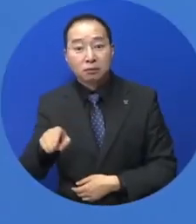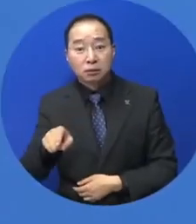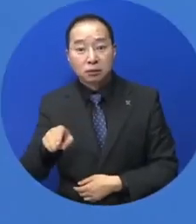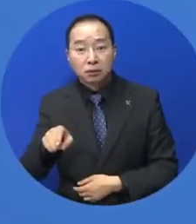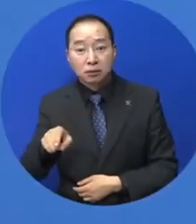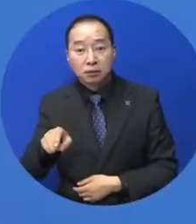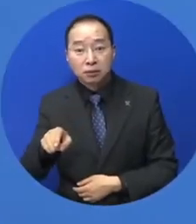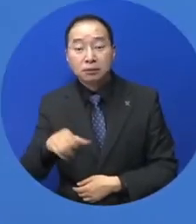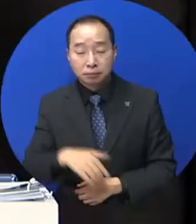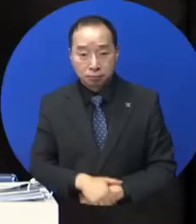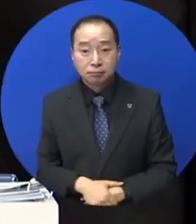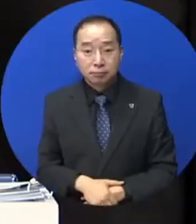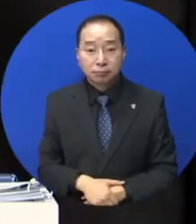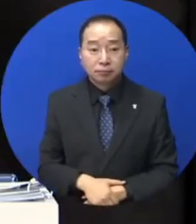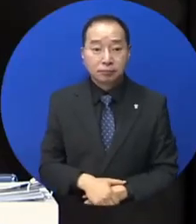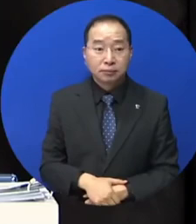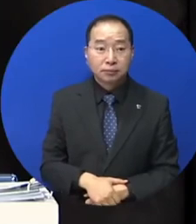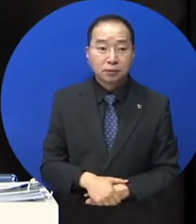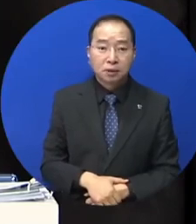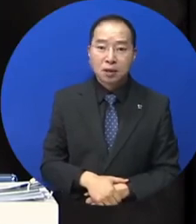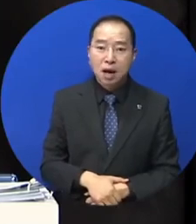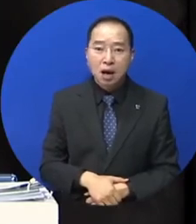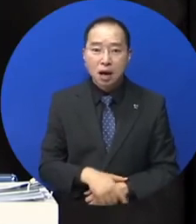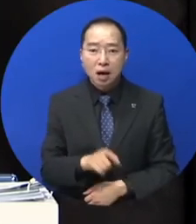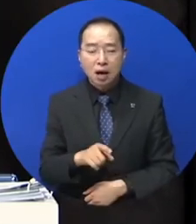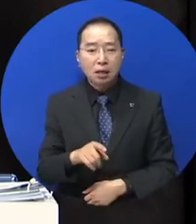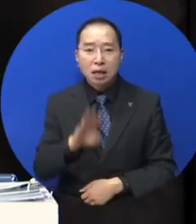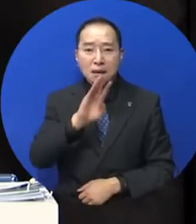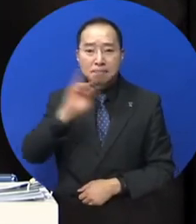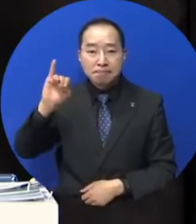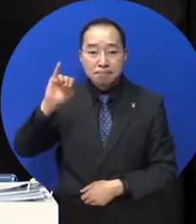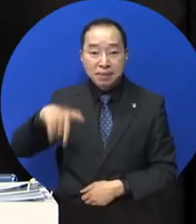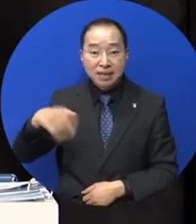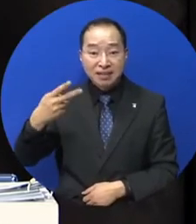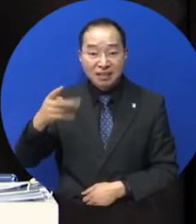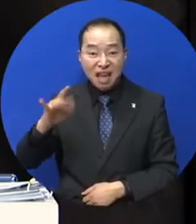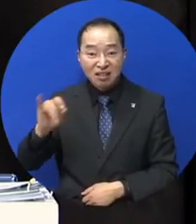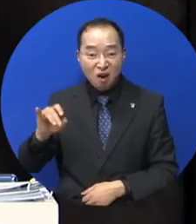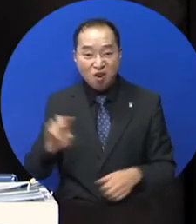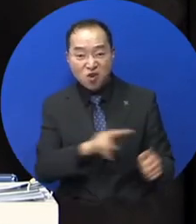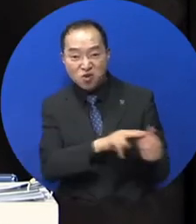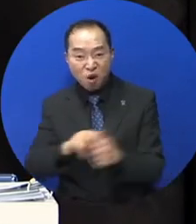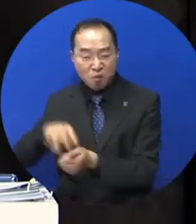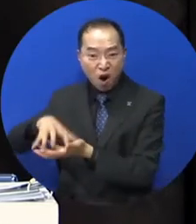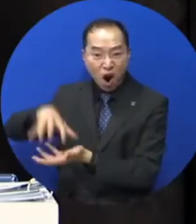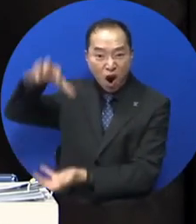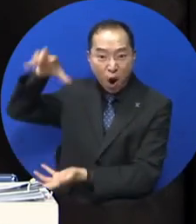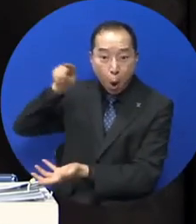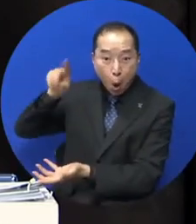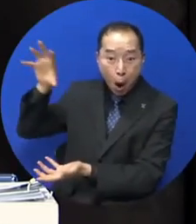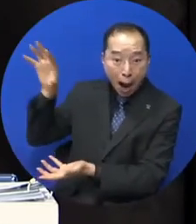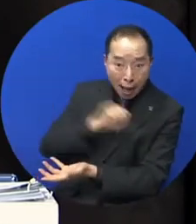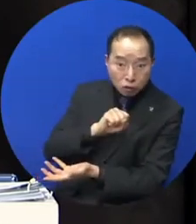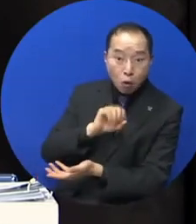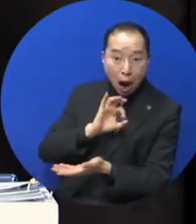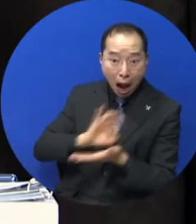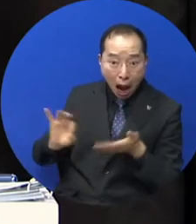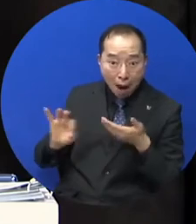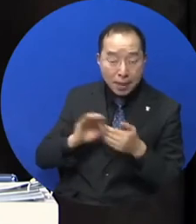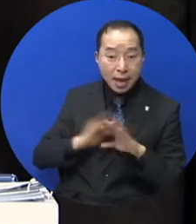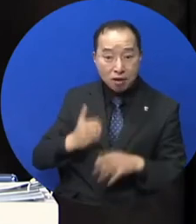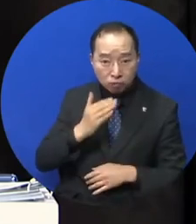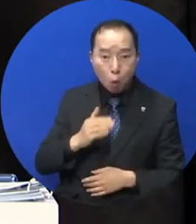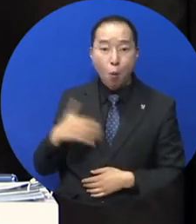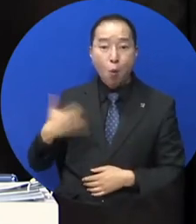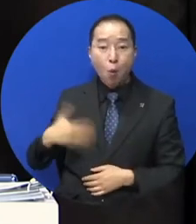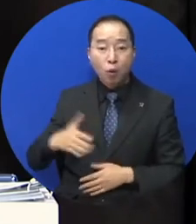네. 우리가 빅데이터를 활용해서 아마 그런 시스템을 갖춘다고 하면 충분히 이제 활용할 수 있고 해결할 수 있다는 말씀까지 해주셨는데요.